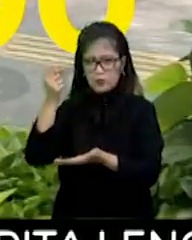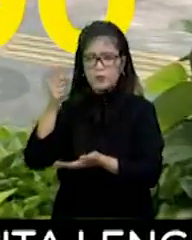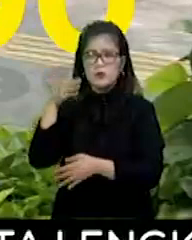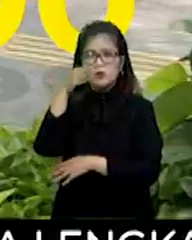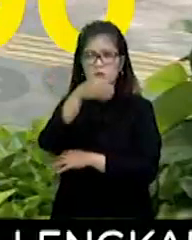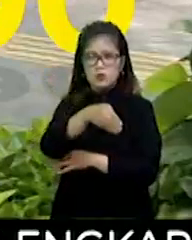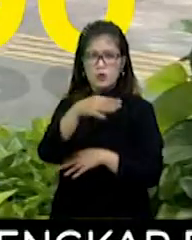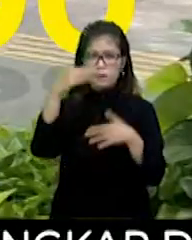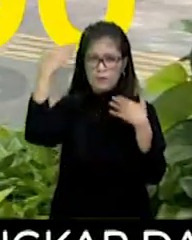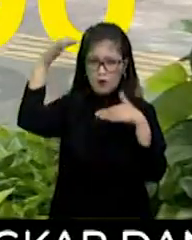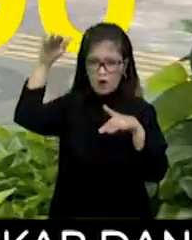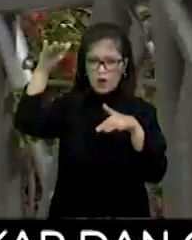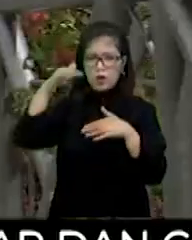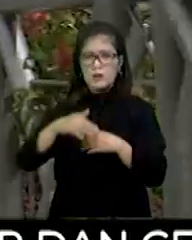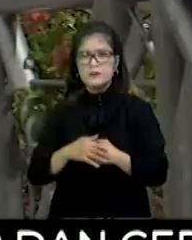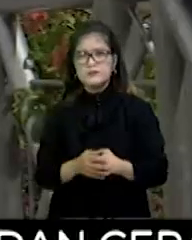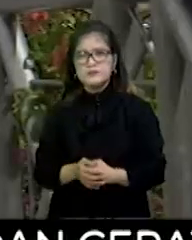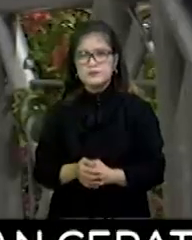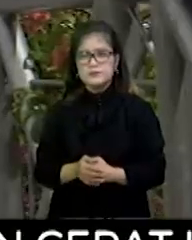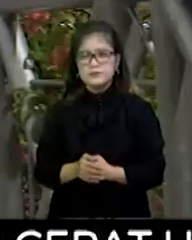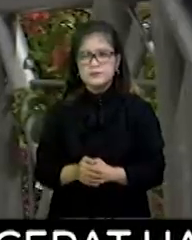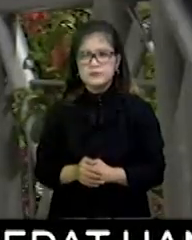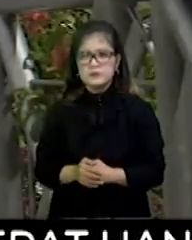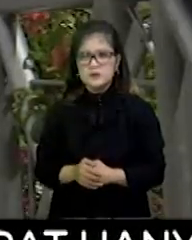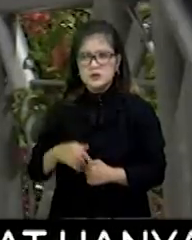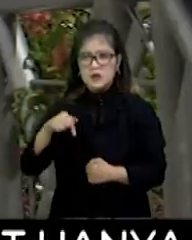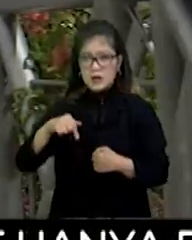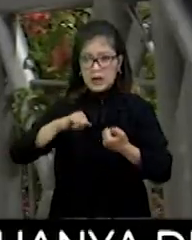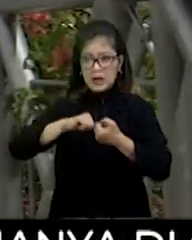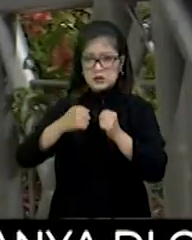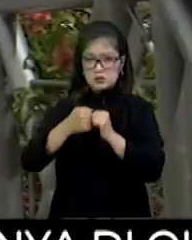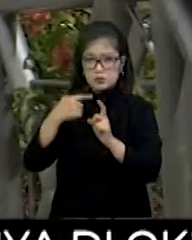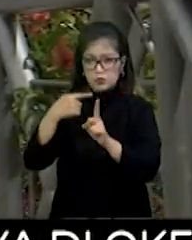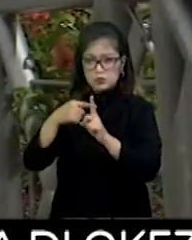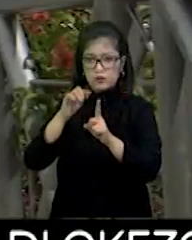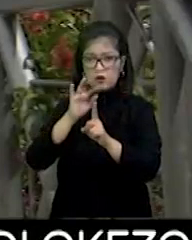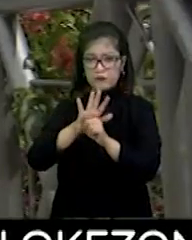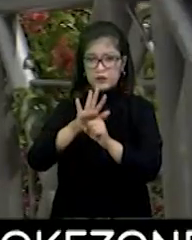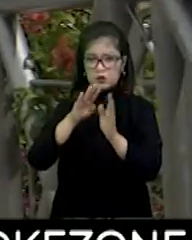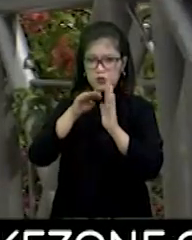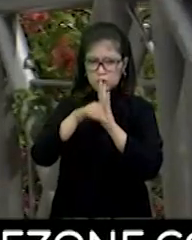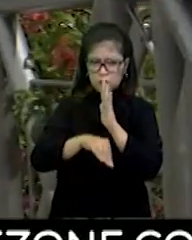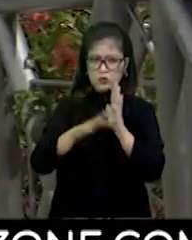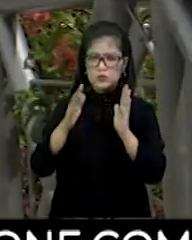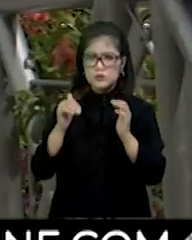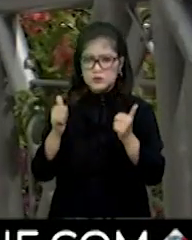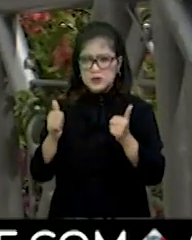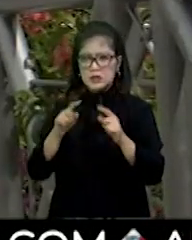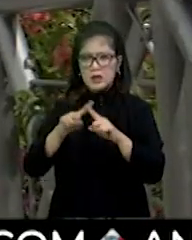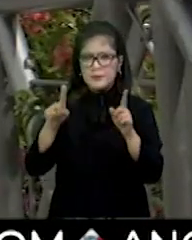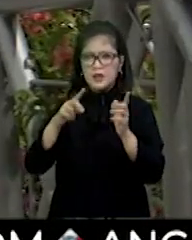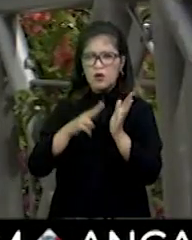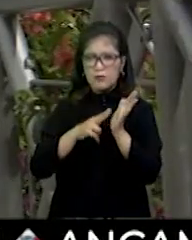pusat perbelanjaan. Saat ini kasus COVID-19 di tanah air memang menurun. Namun di awal November